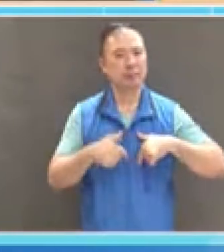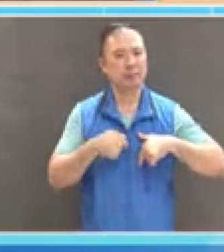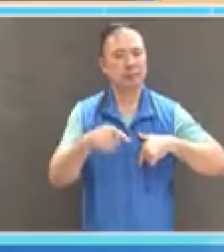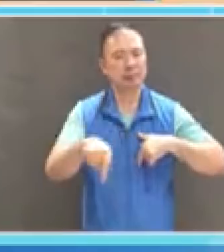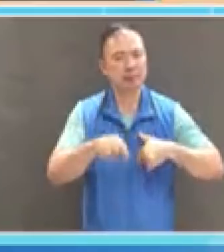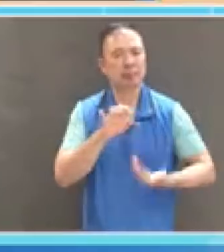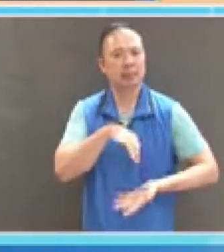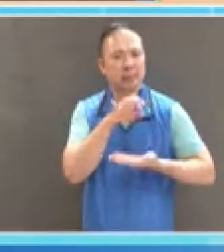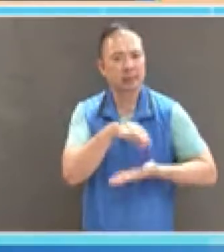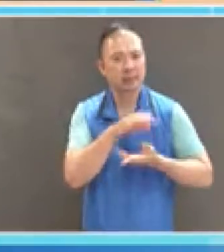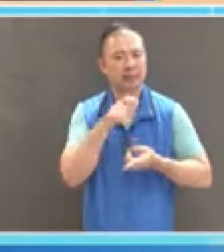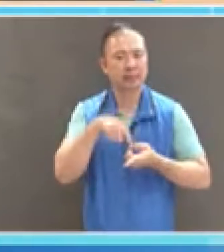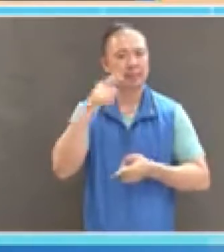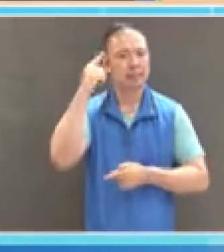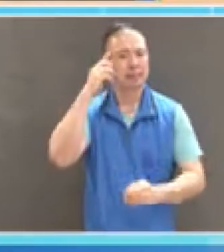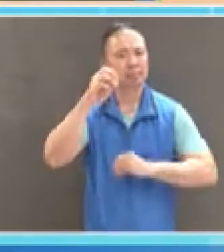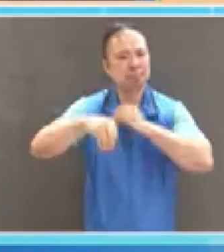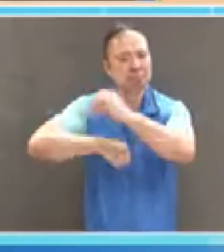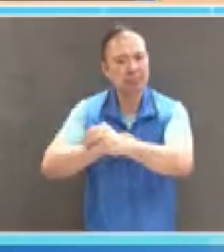艰苦。